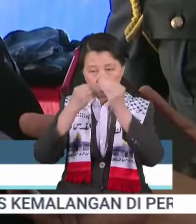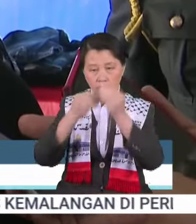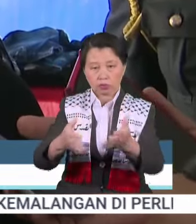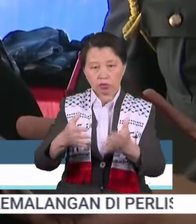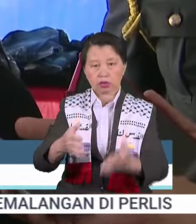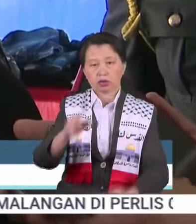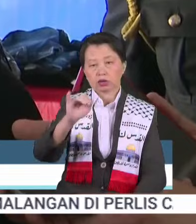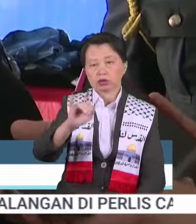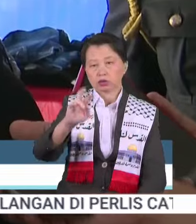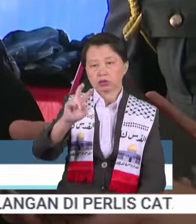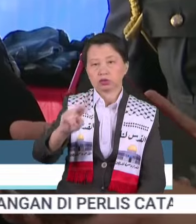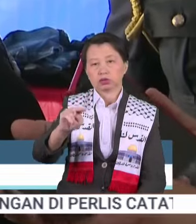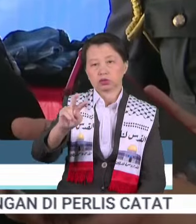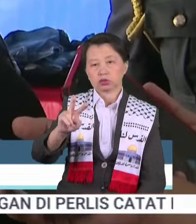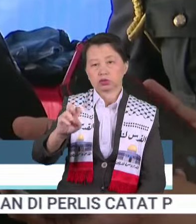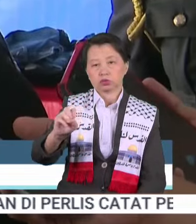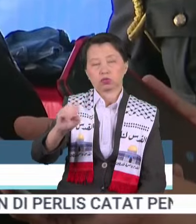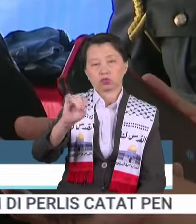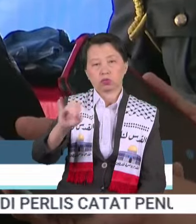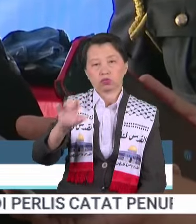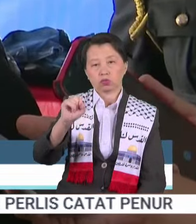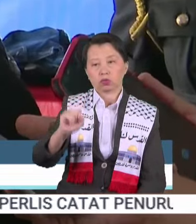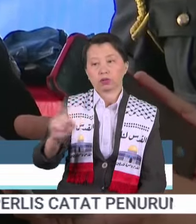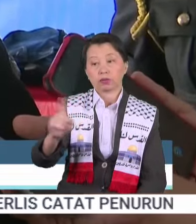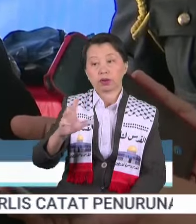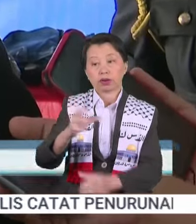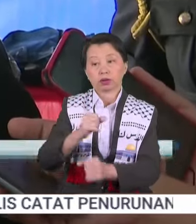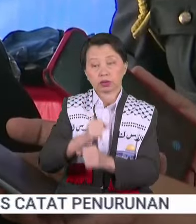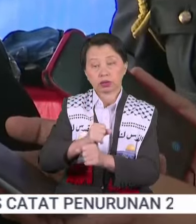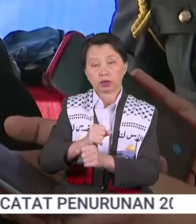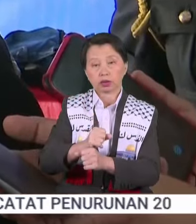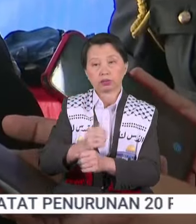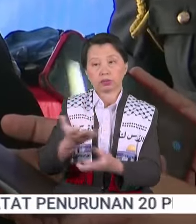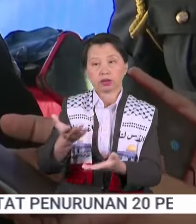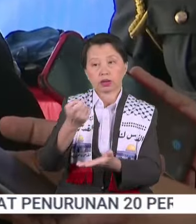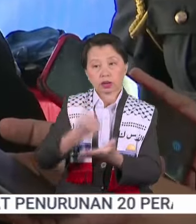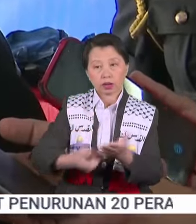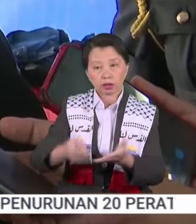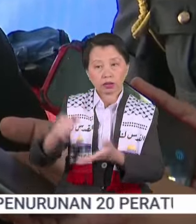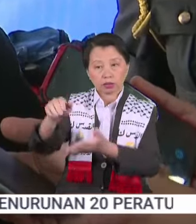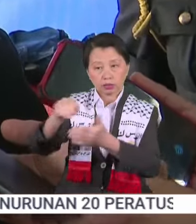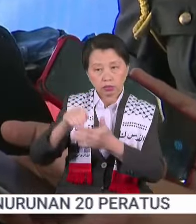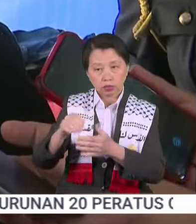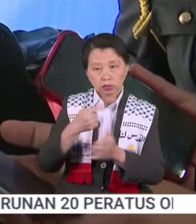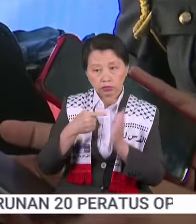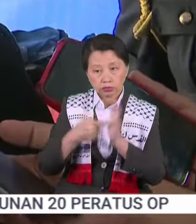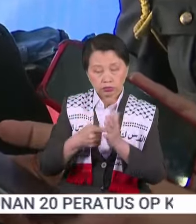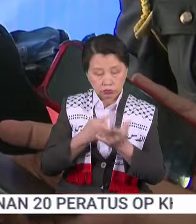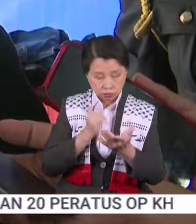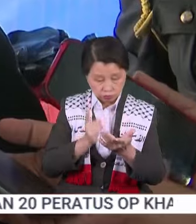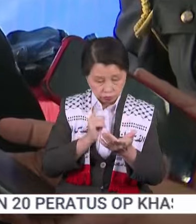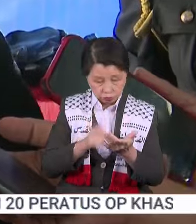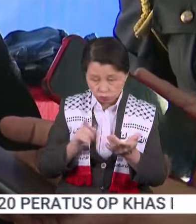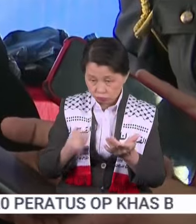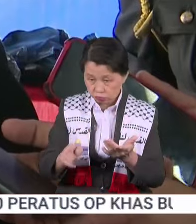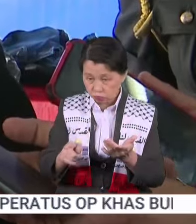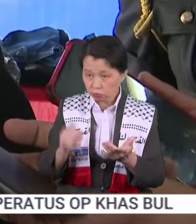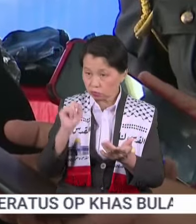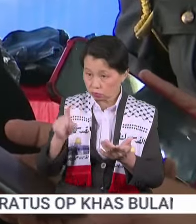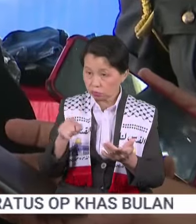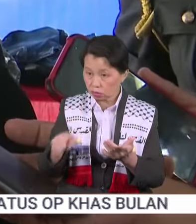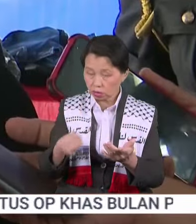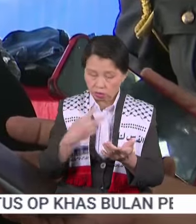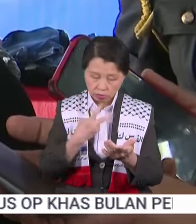invois sepanjang makn dia orang dapatkan harga-harga daripada pemborong dan sebagainya untuk menunjukkan Betulkah terdapat kata dari segi